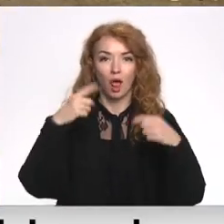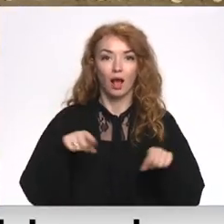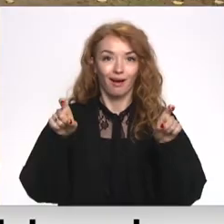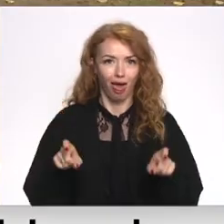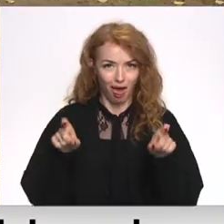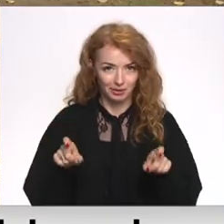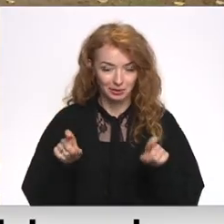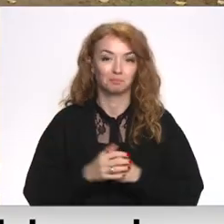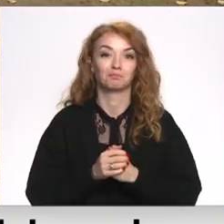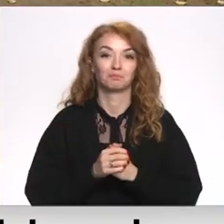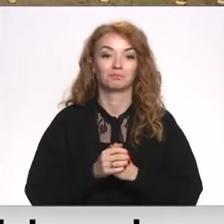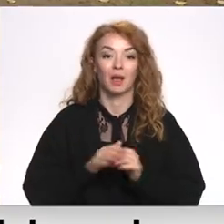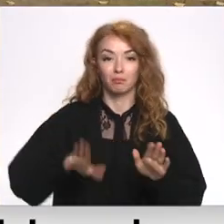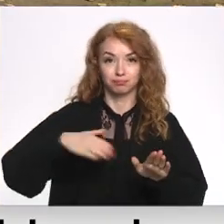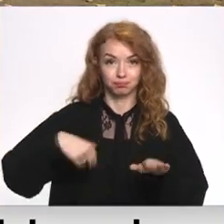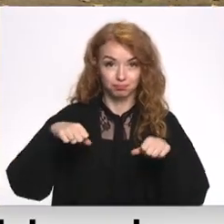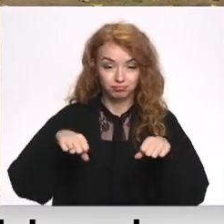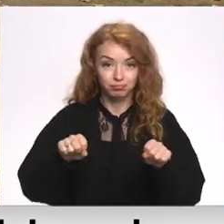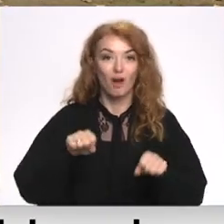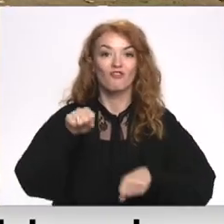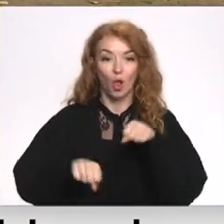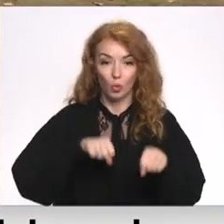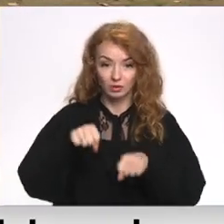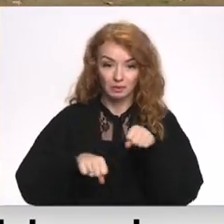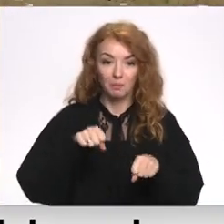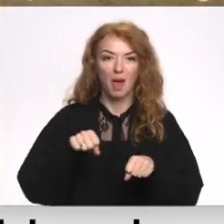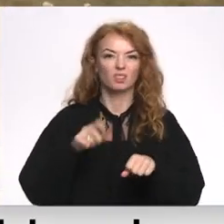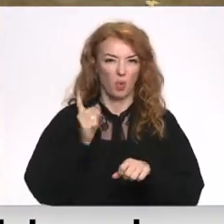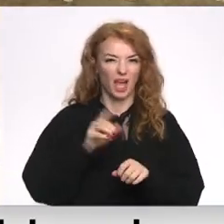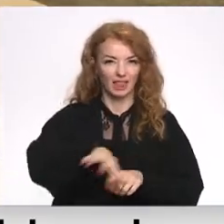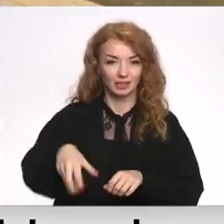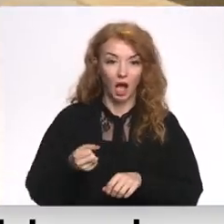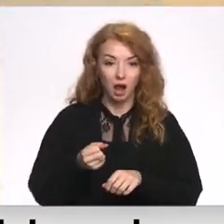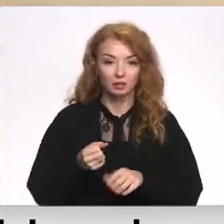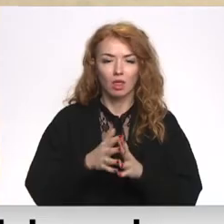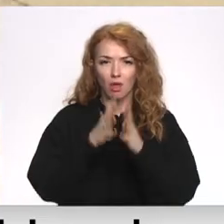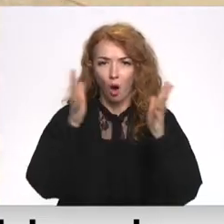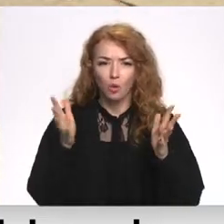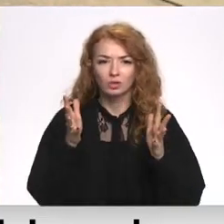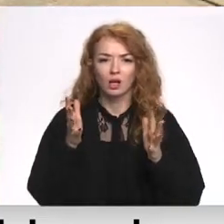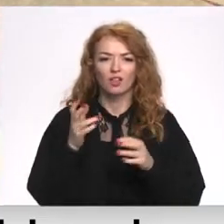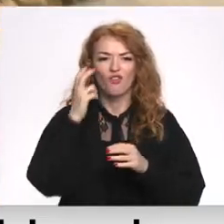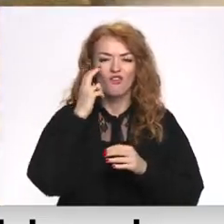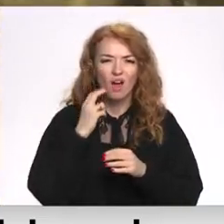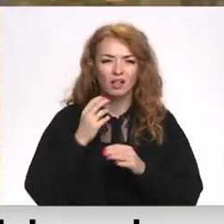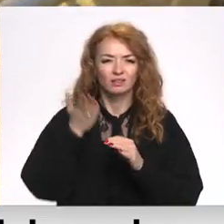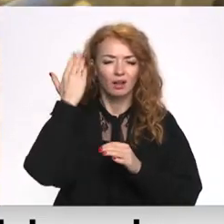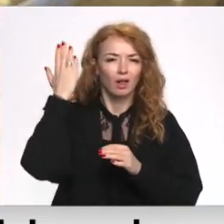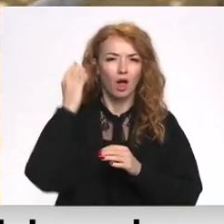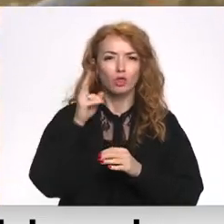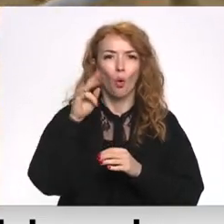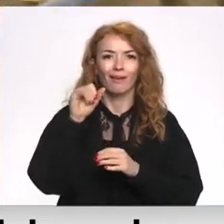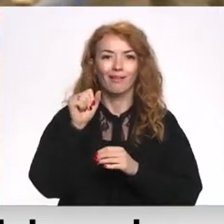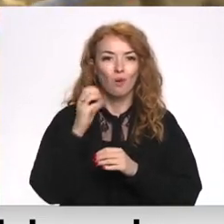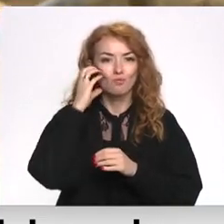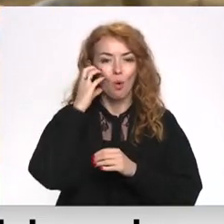krēsls, skrejritenis, ritenis, visticamāk zakts, vairākas vecās labās Nokijas, jeb